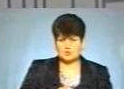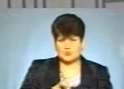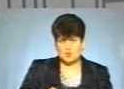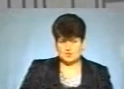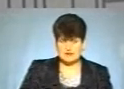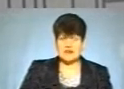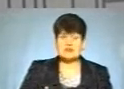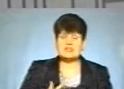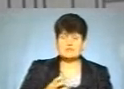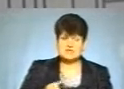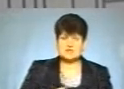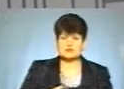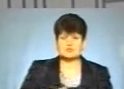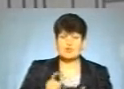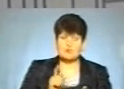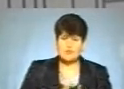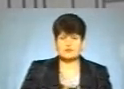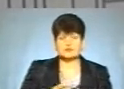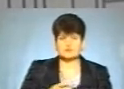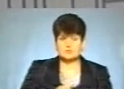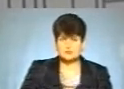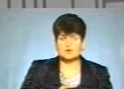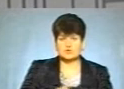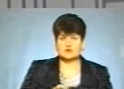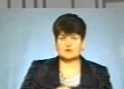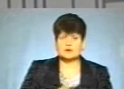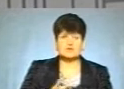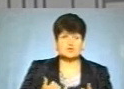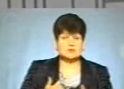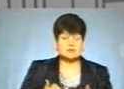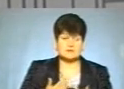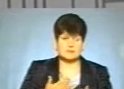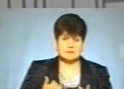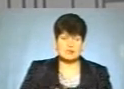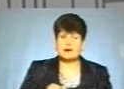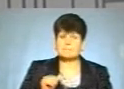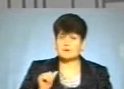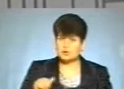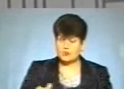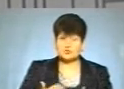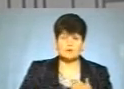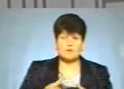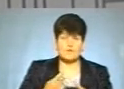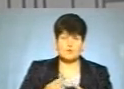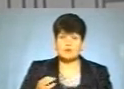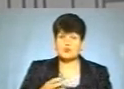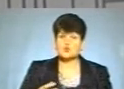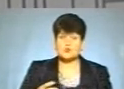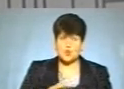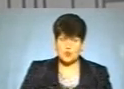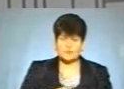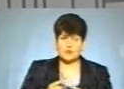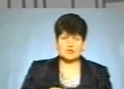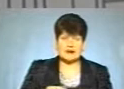за скороченням функцій ми зможемо суттєво скоротити людей. На жаль, на сьогодні це не відбувається. Крім того, якщо ми говоримо про скорочення в